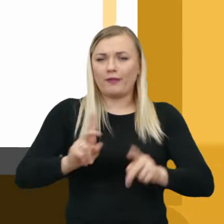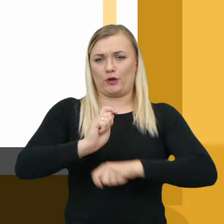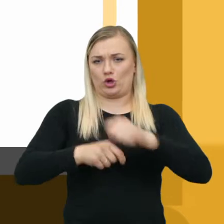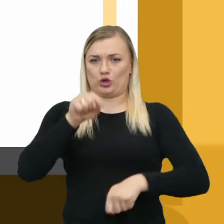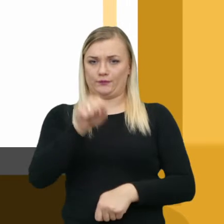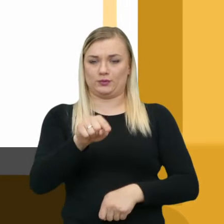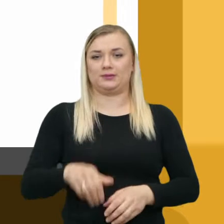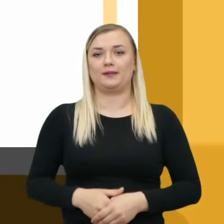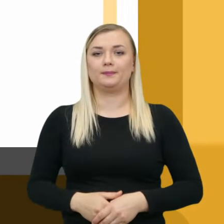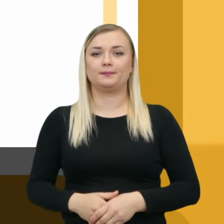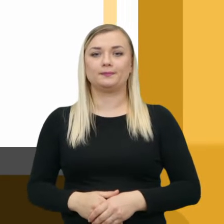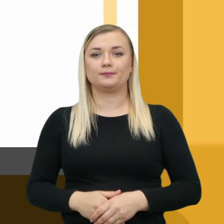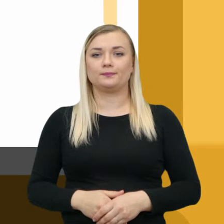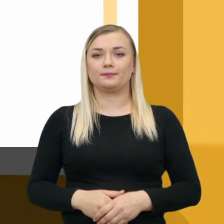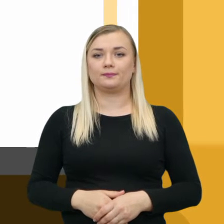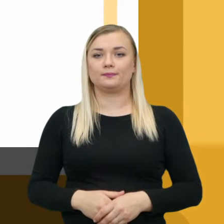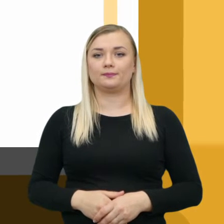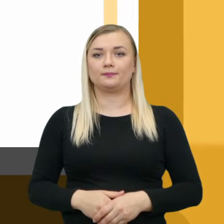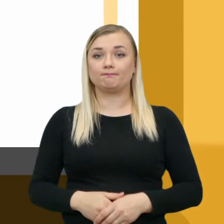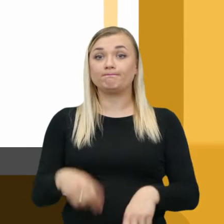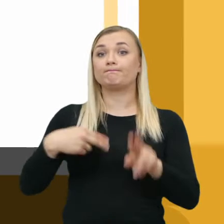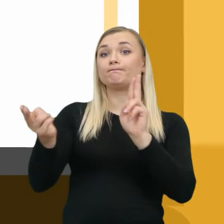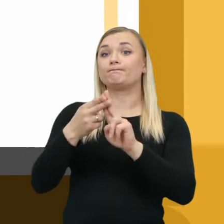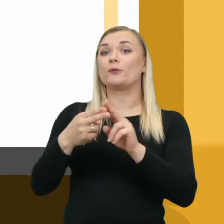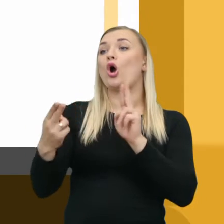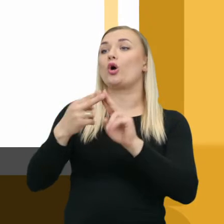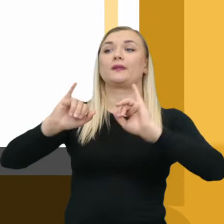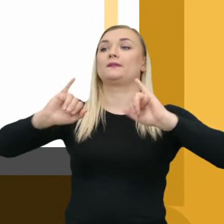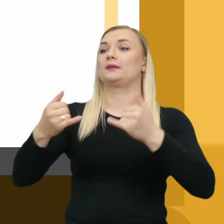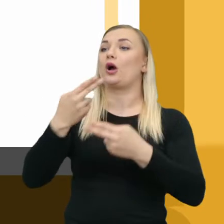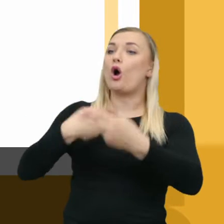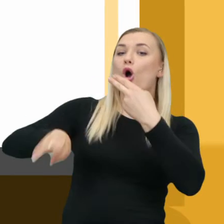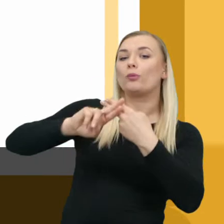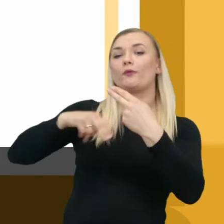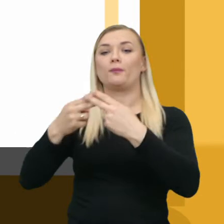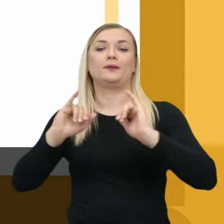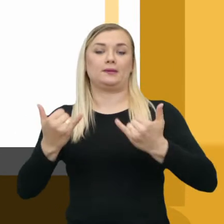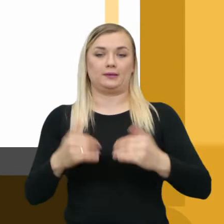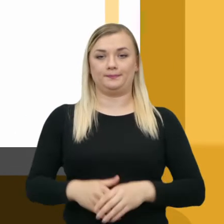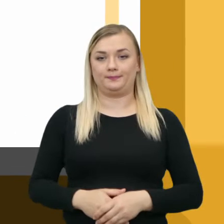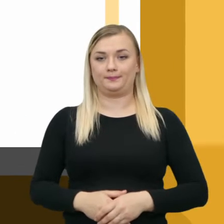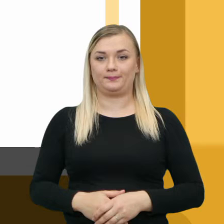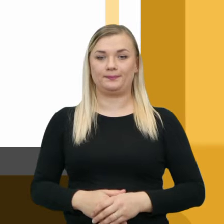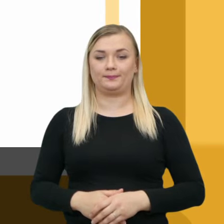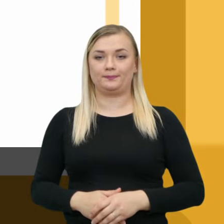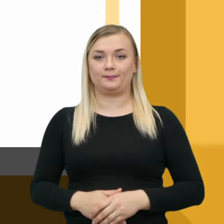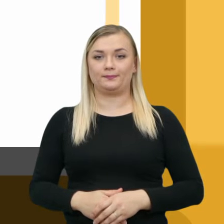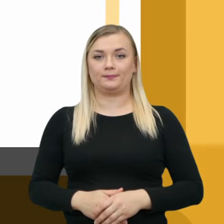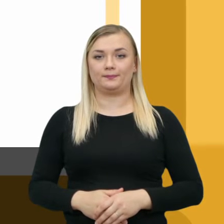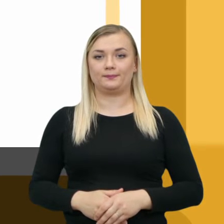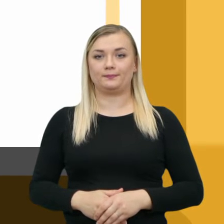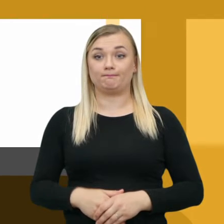dostępności, jeśli chcemy konkretnego rozwiązania. We wniosku należy wskazać też sposób